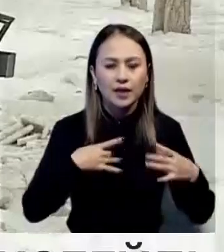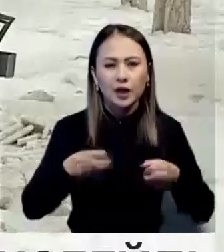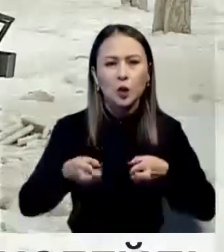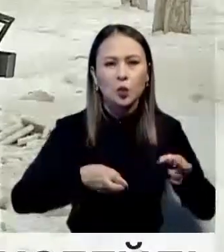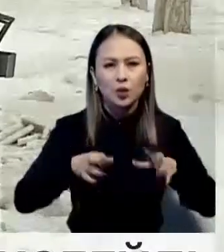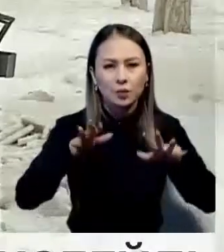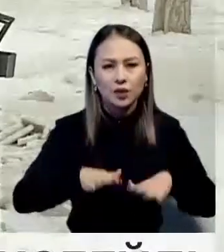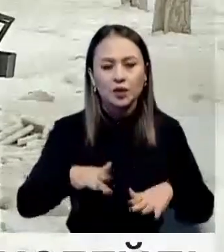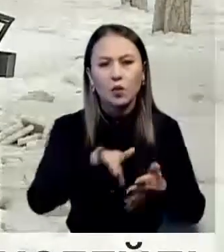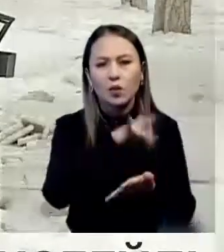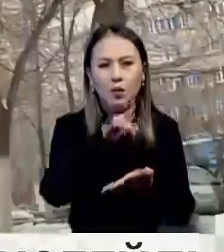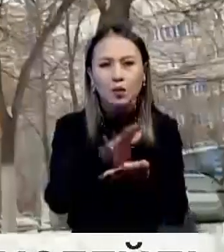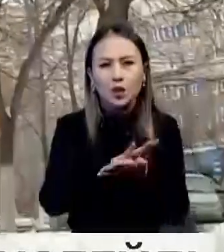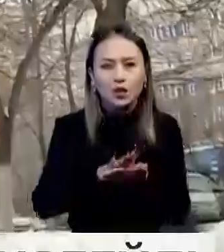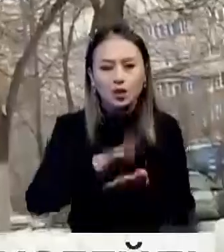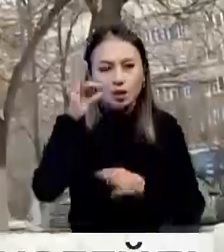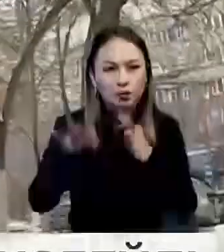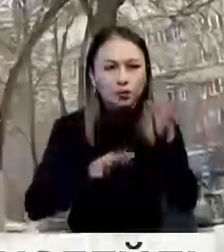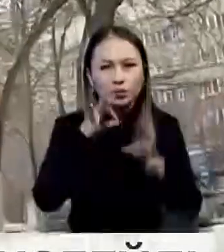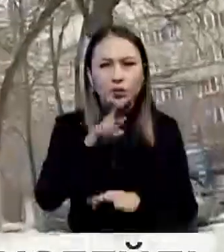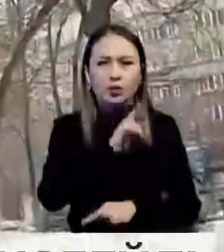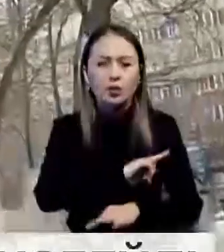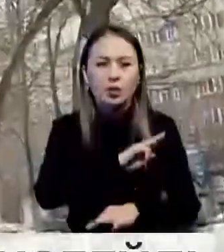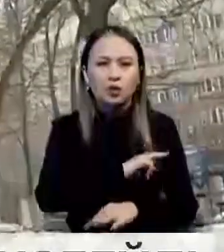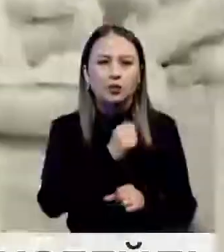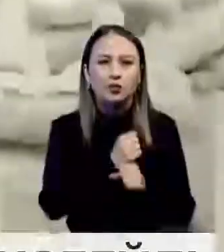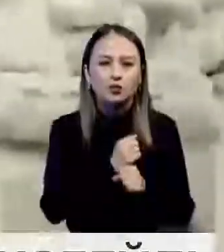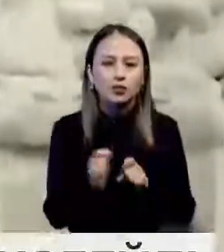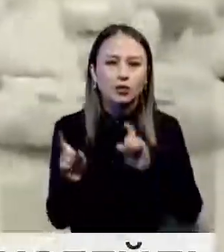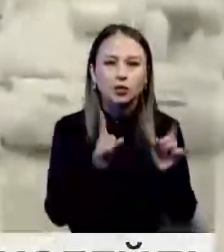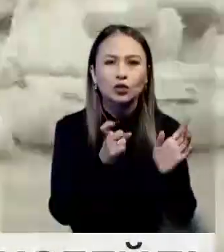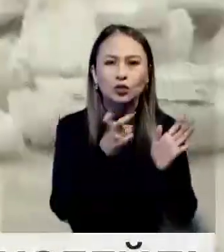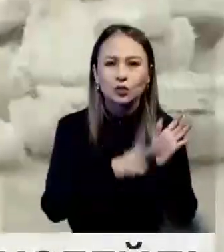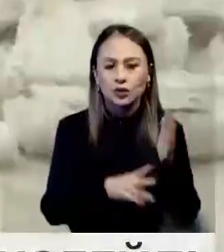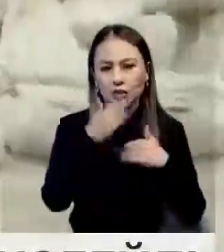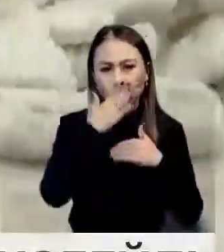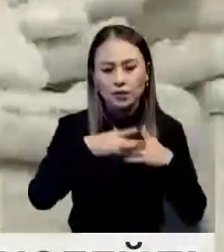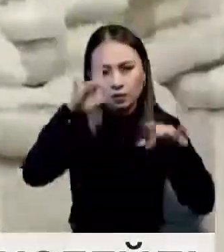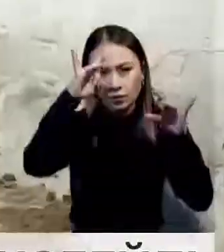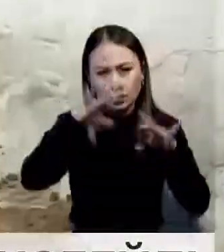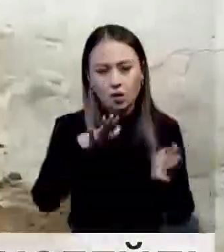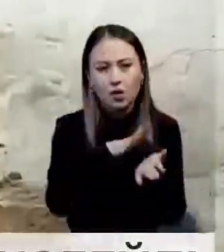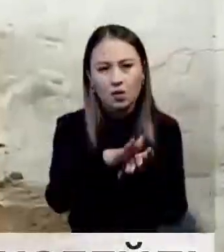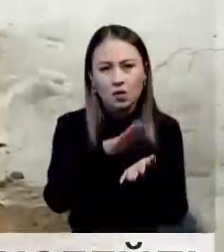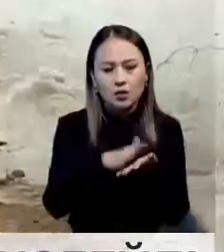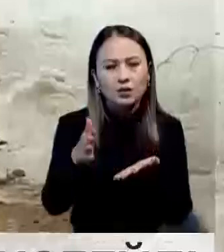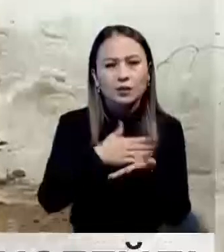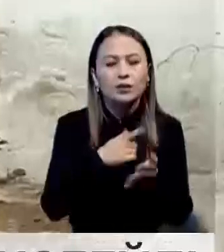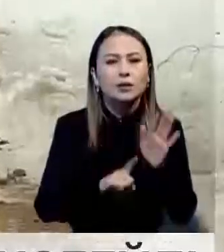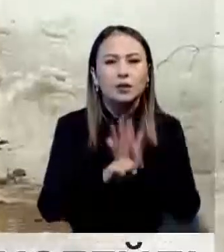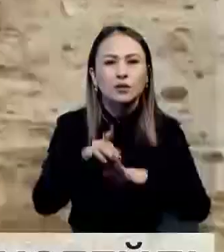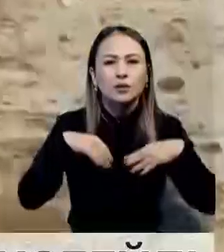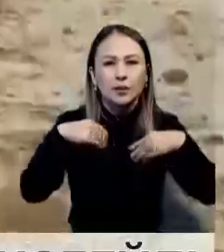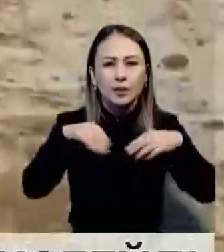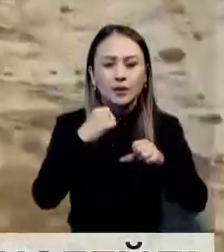Қала тазалығына жауапты мекемелер тәулік бойы үздіксіз жұмыс істеуге көшкен. 170-ке жуық адам аяғасындағы мұзды ойып, құм сеуіп жүр.